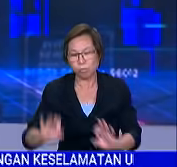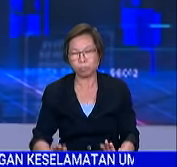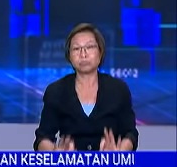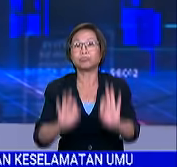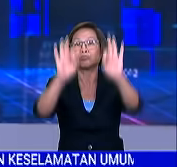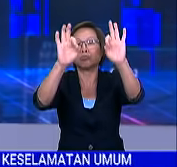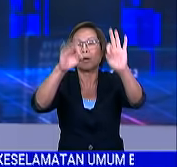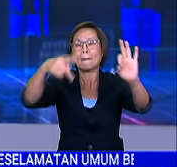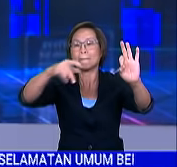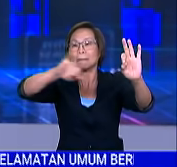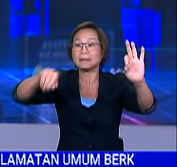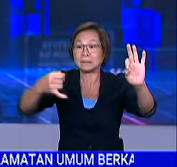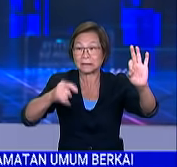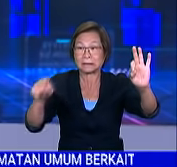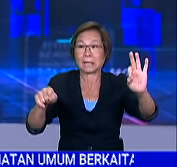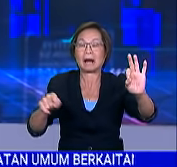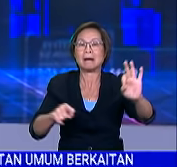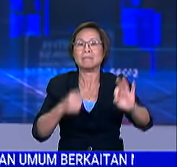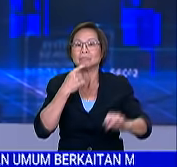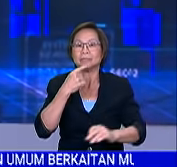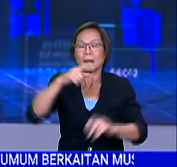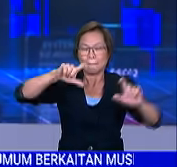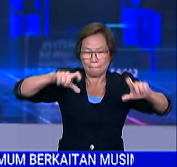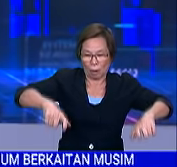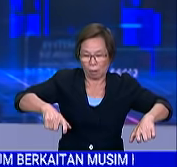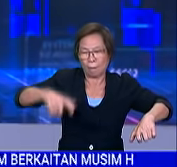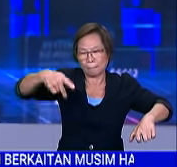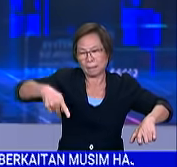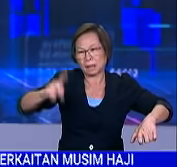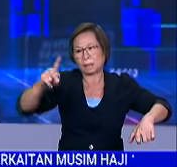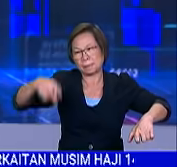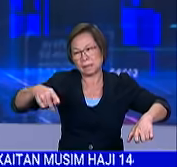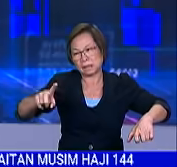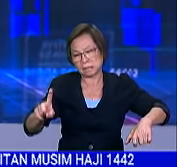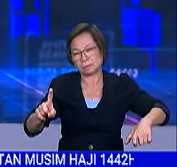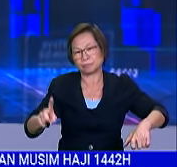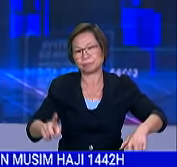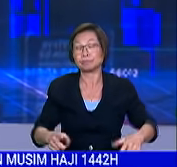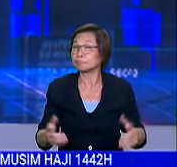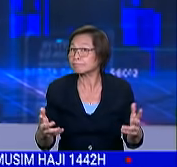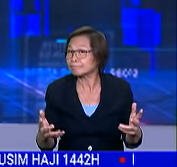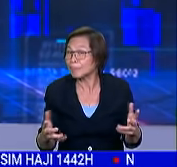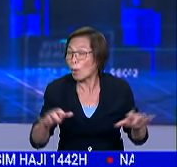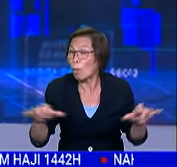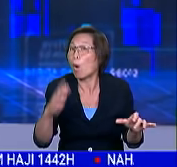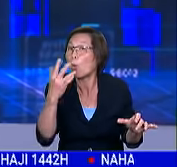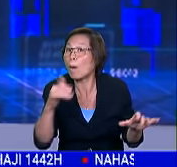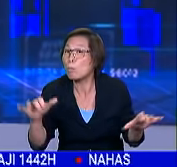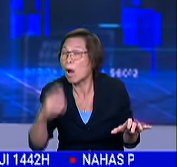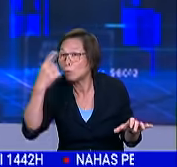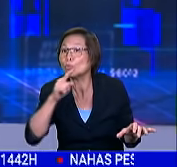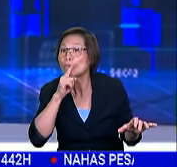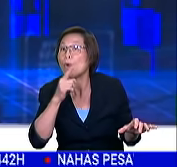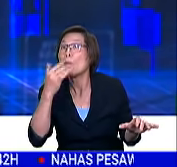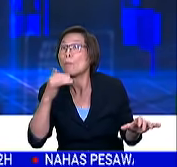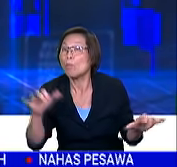Mentari Court Petaling Jaya yang dikenakan Perintah Kawalan Pergerakan diperketatkan PKPD. Langkah tersebut dilaksanakan bagi